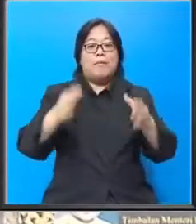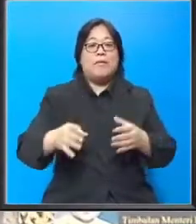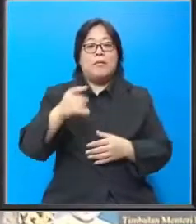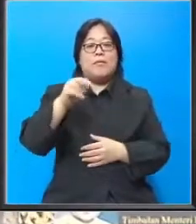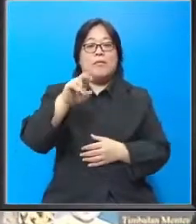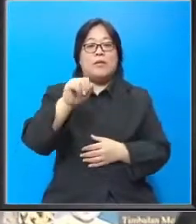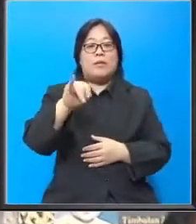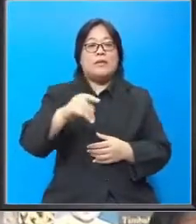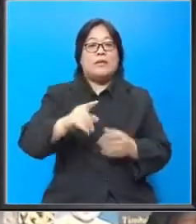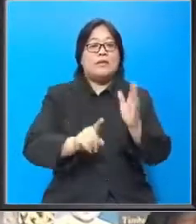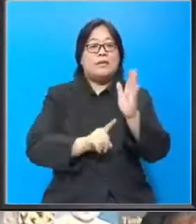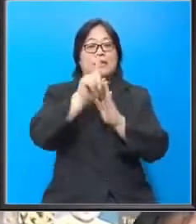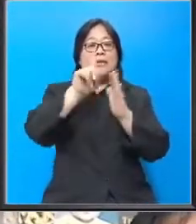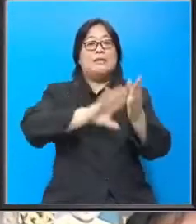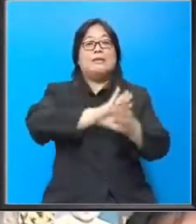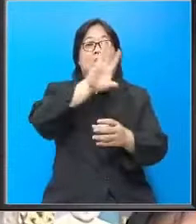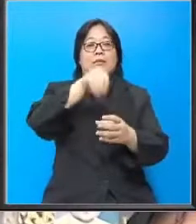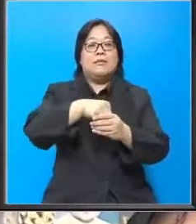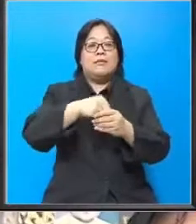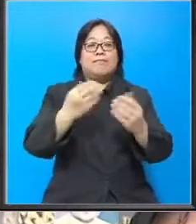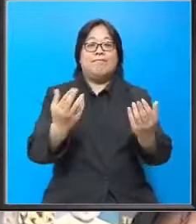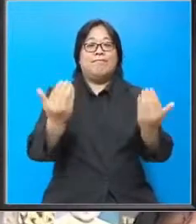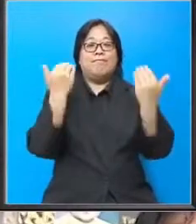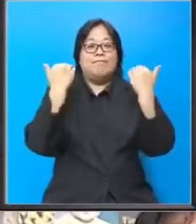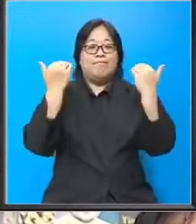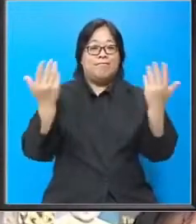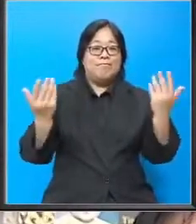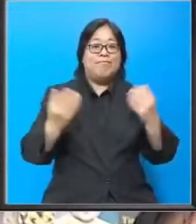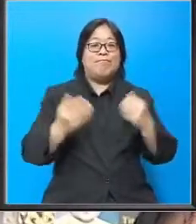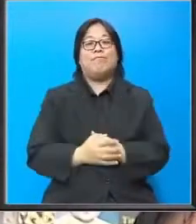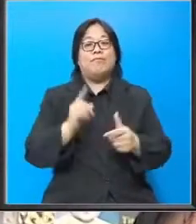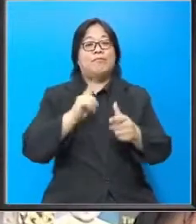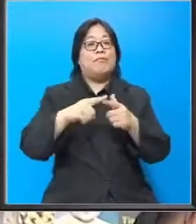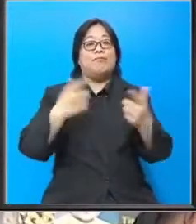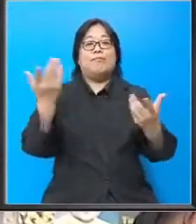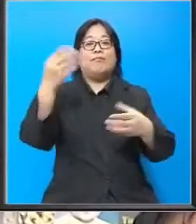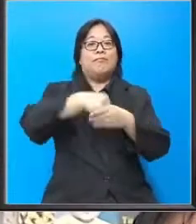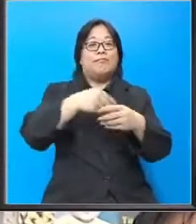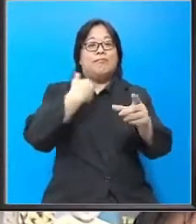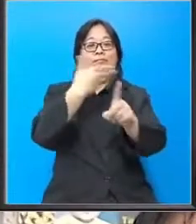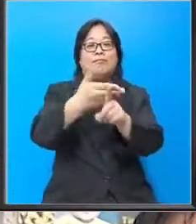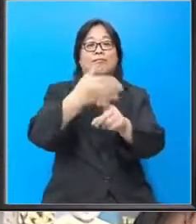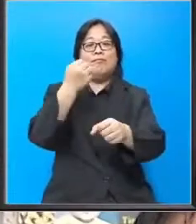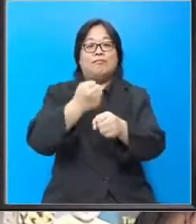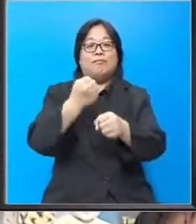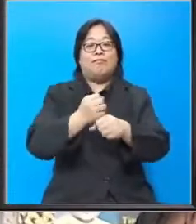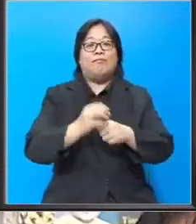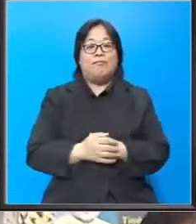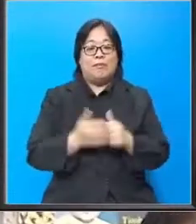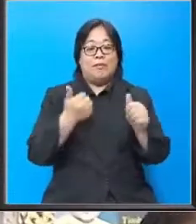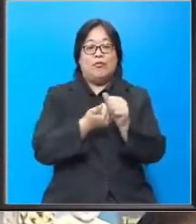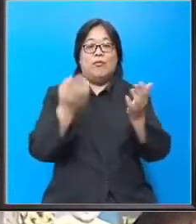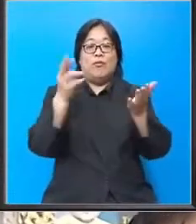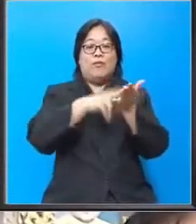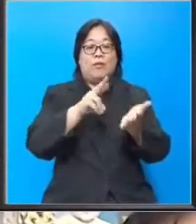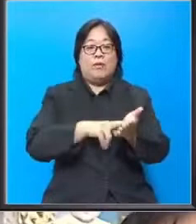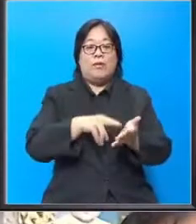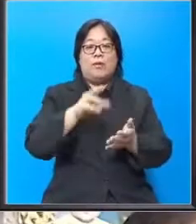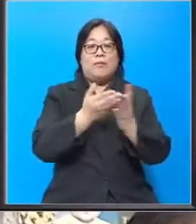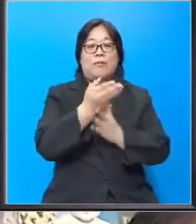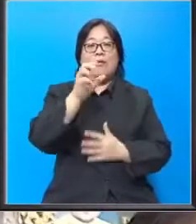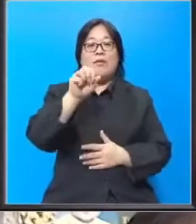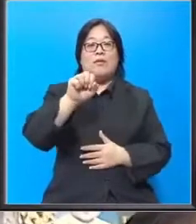berprestasi tinggi yang terlibat dalam retracement dengan izin ataupun hubungan kerja dalam record yang kita ada melalui